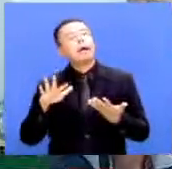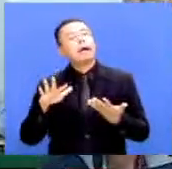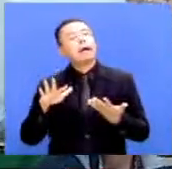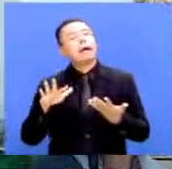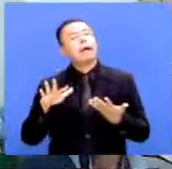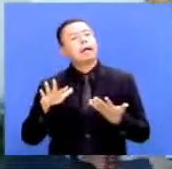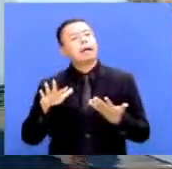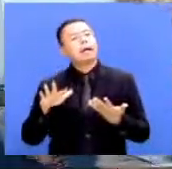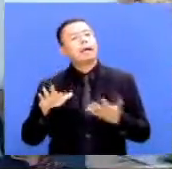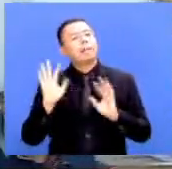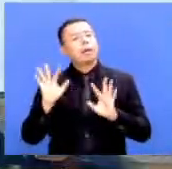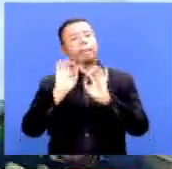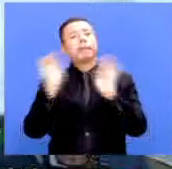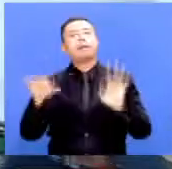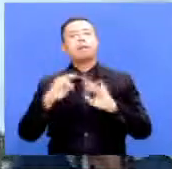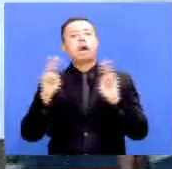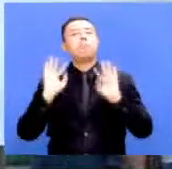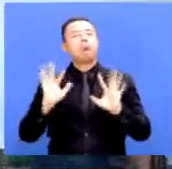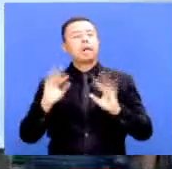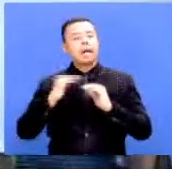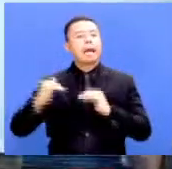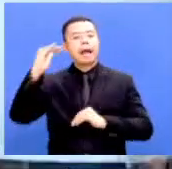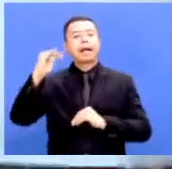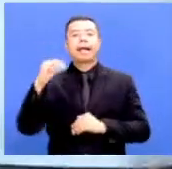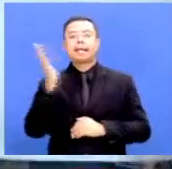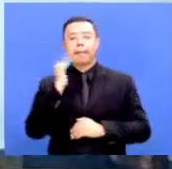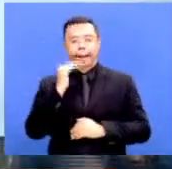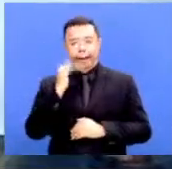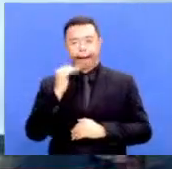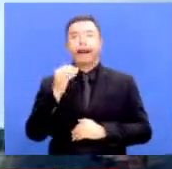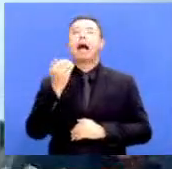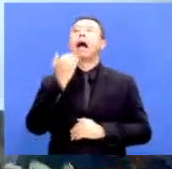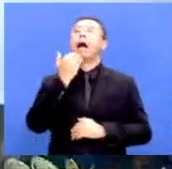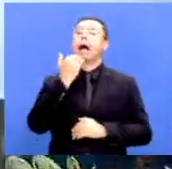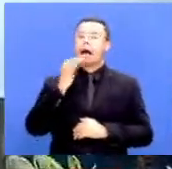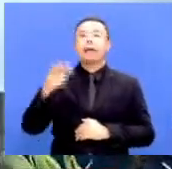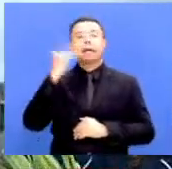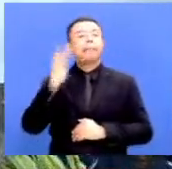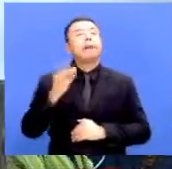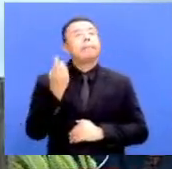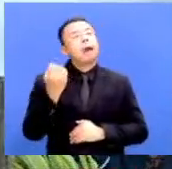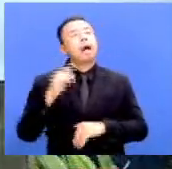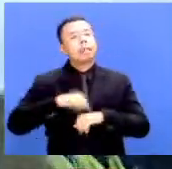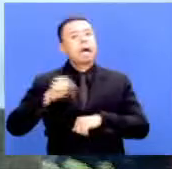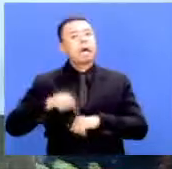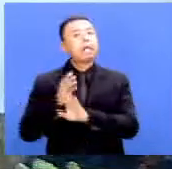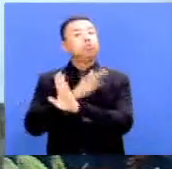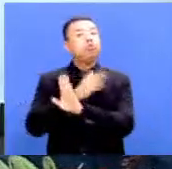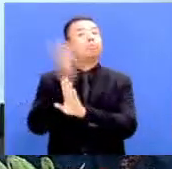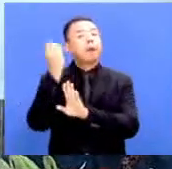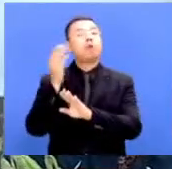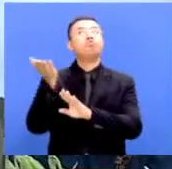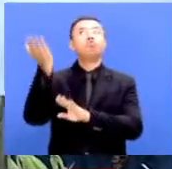paling kebaca? Yang paling naiknya signifikan ya cabai lah. Cabai. Biasanya berapa dan sekarang berapa, Bang?